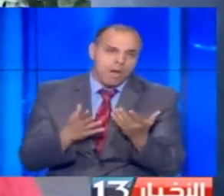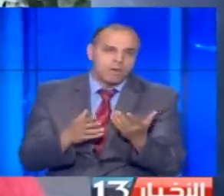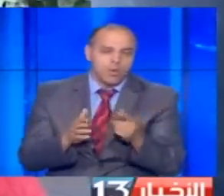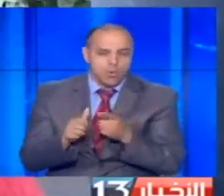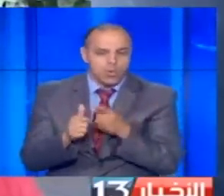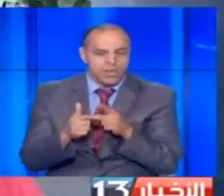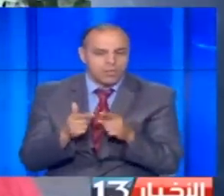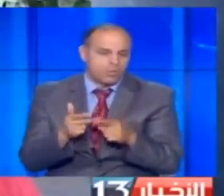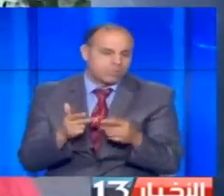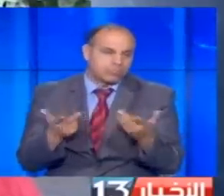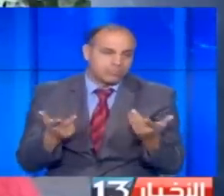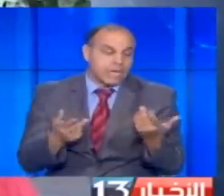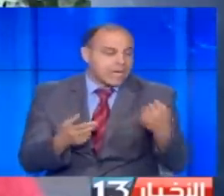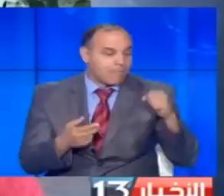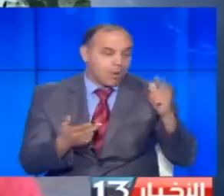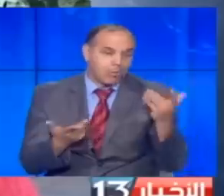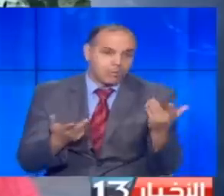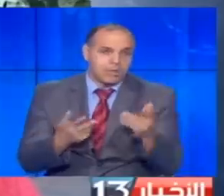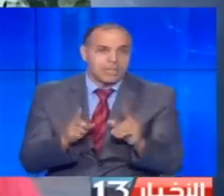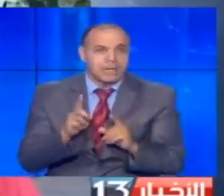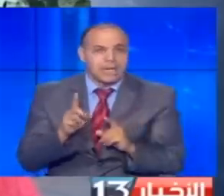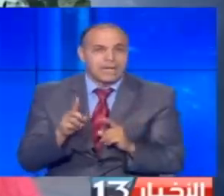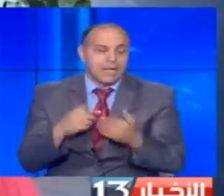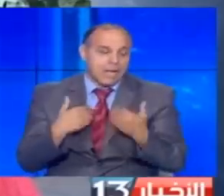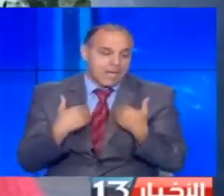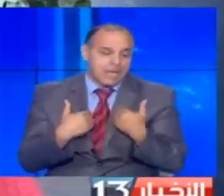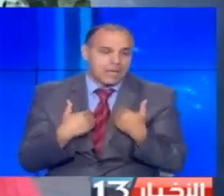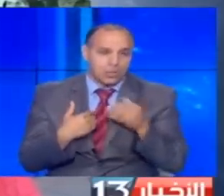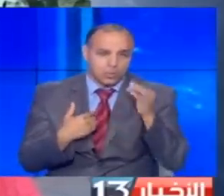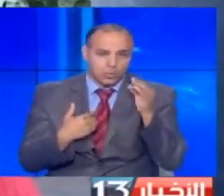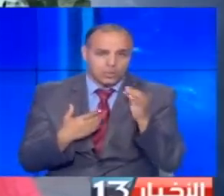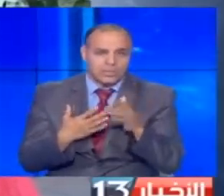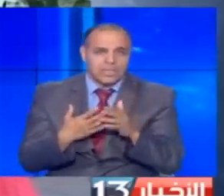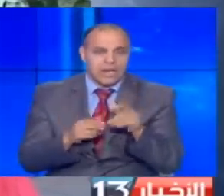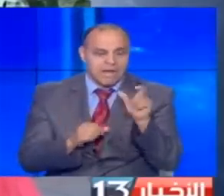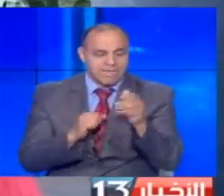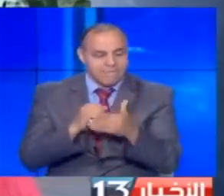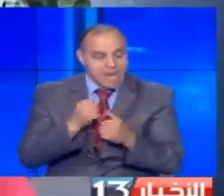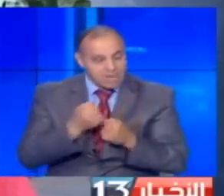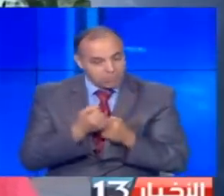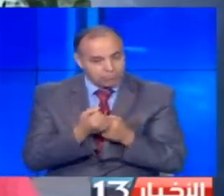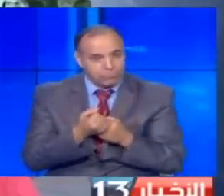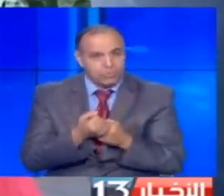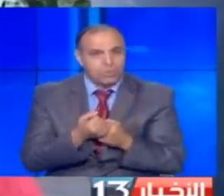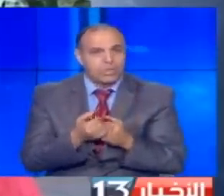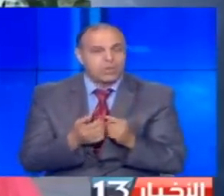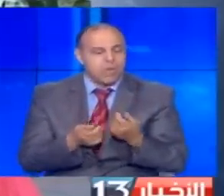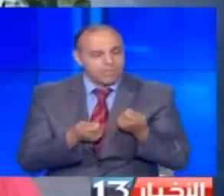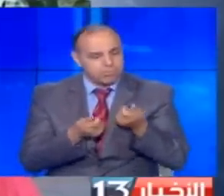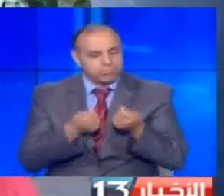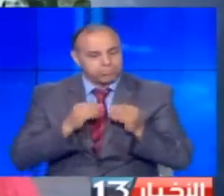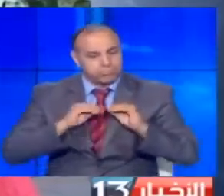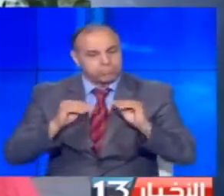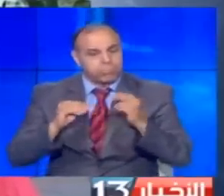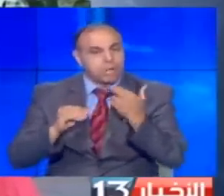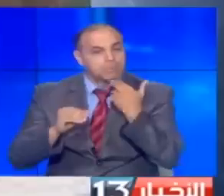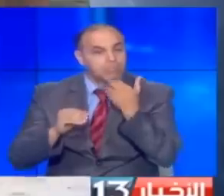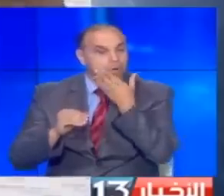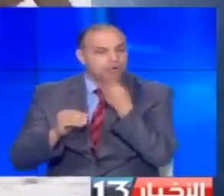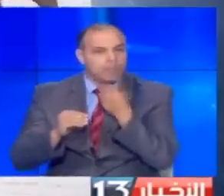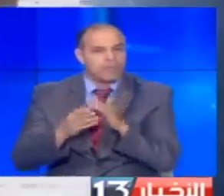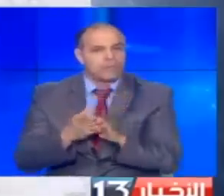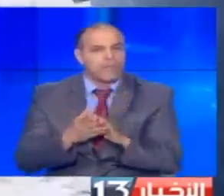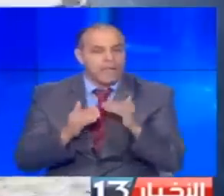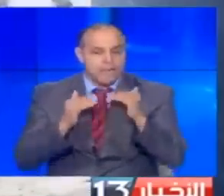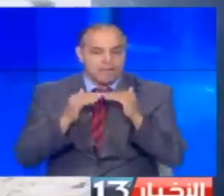والثاني والثالث اللي ربحوا كل شيء بتخلي الفلاح تشجع ويصرف ما